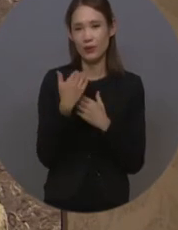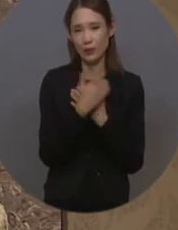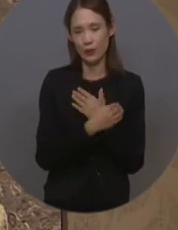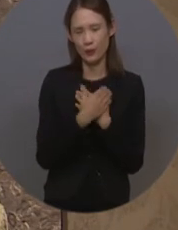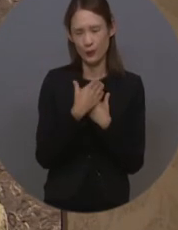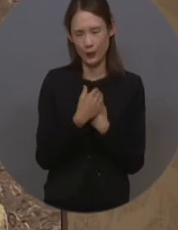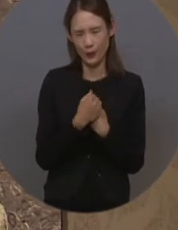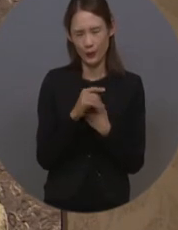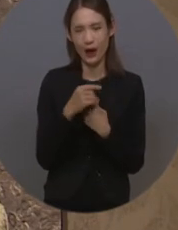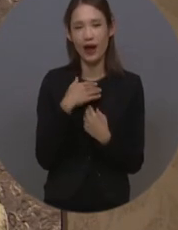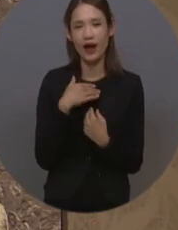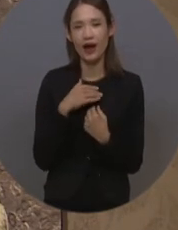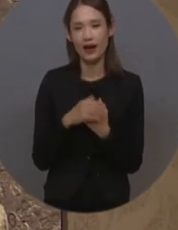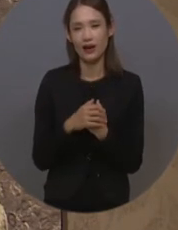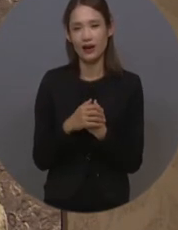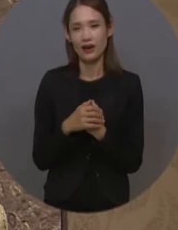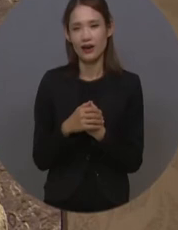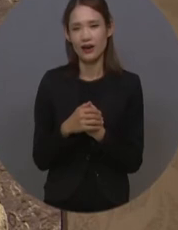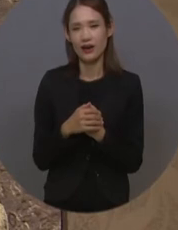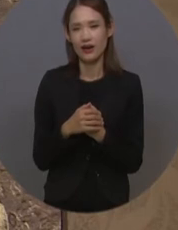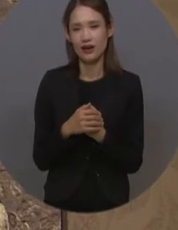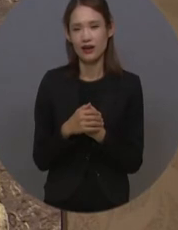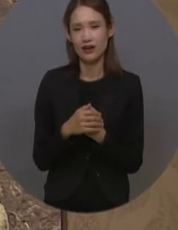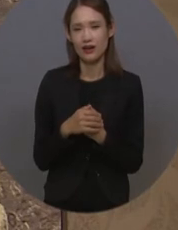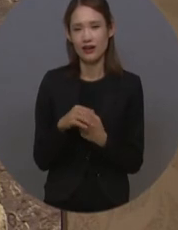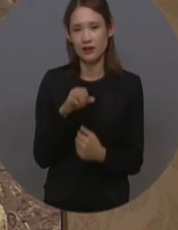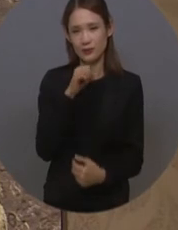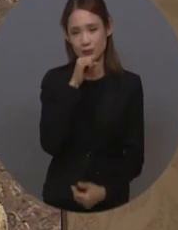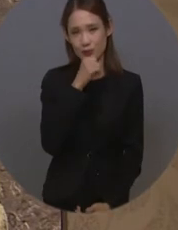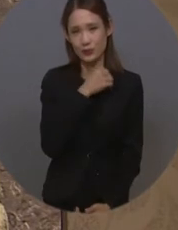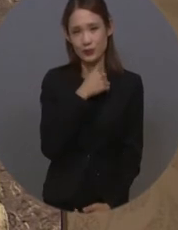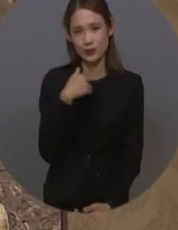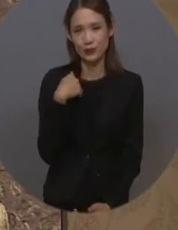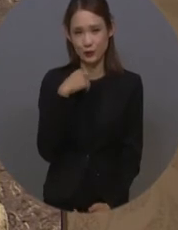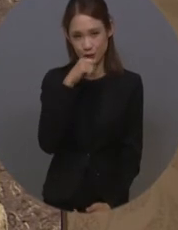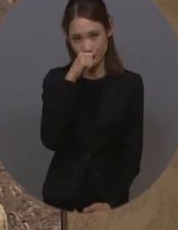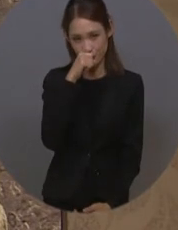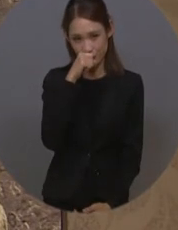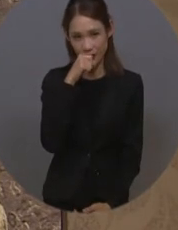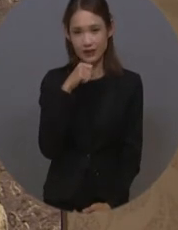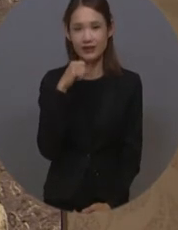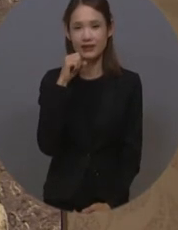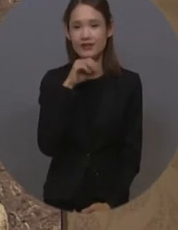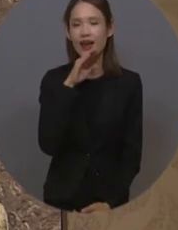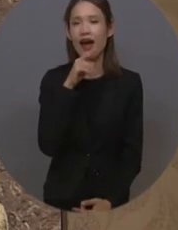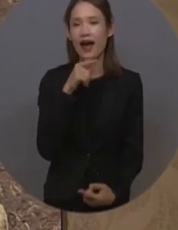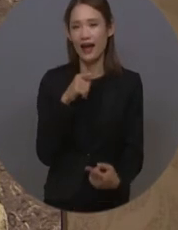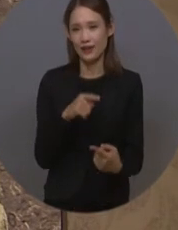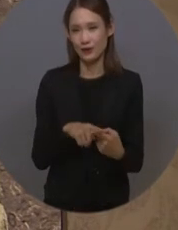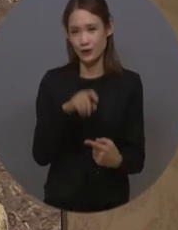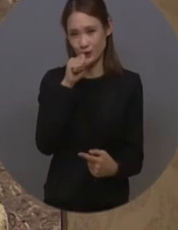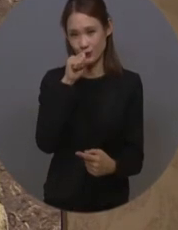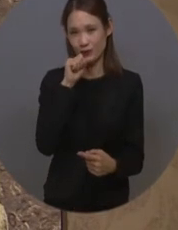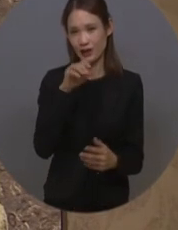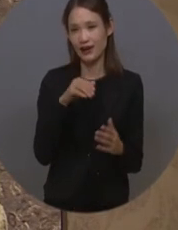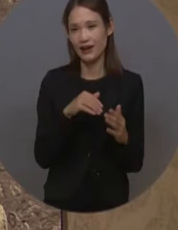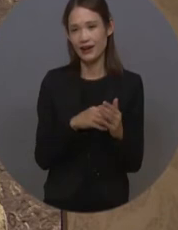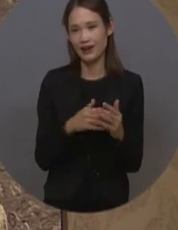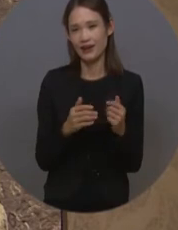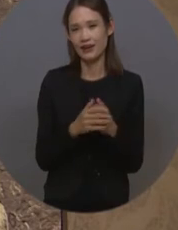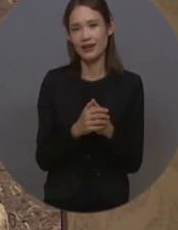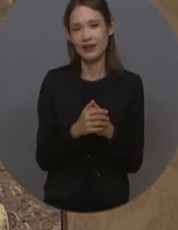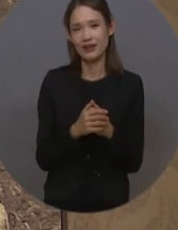편한다는 거죠. 그렇죠. 그렇죠. 그러면 제가 우리 만족도가 좋습니다라고 장사꾼이니까 당연히 좋다고 말하겠지만은